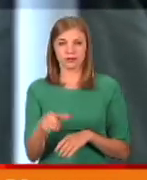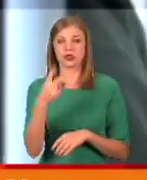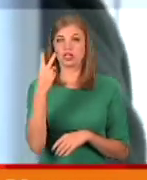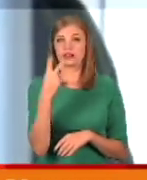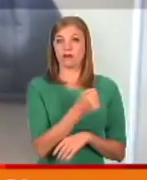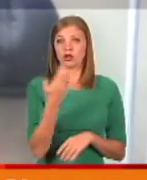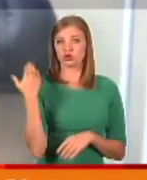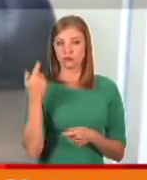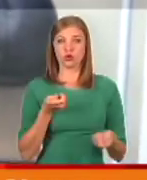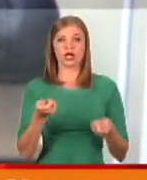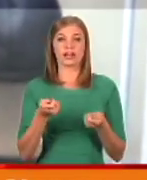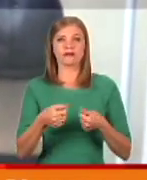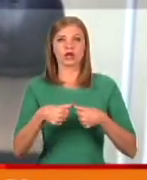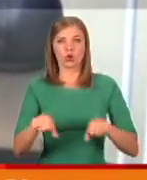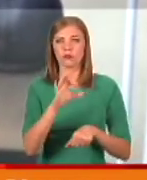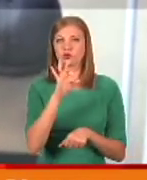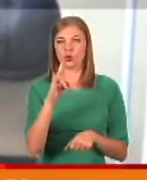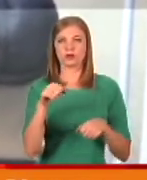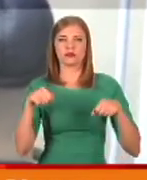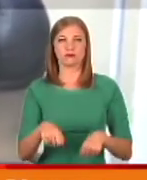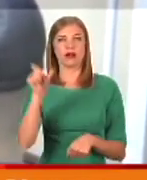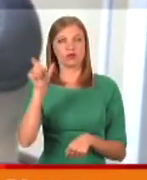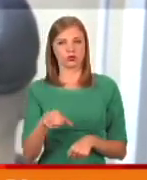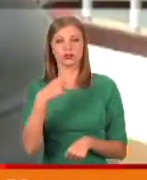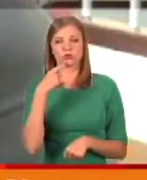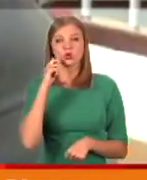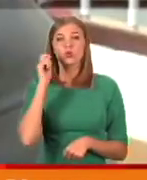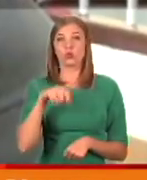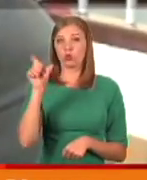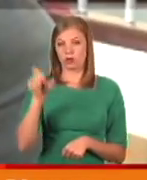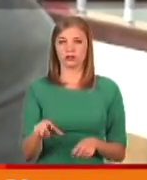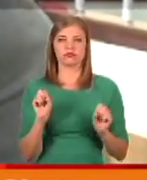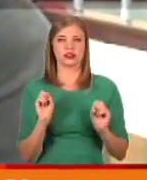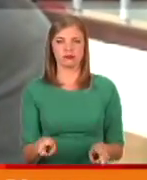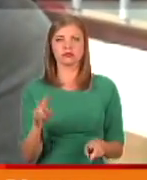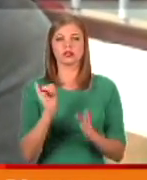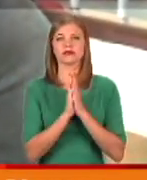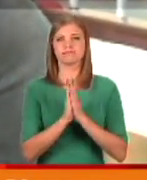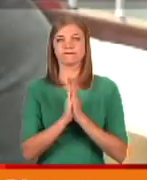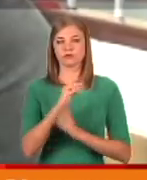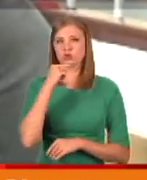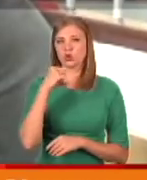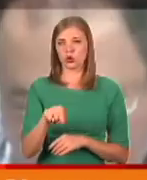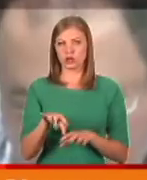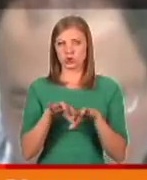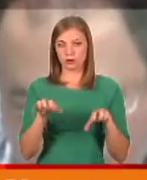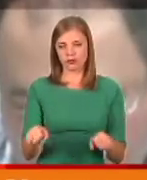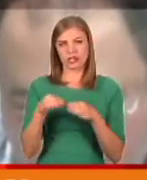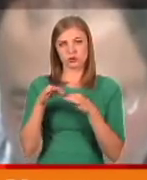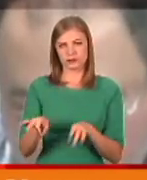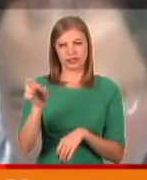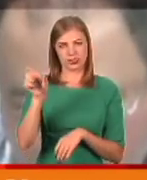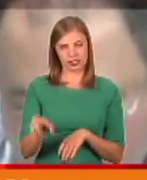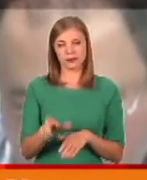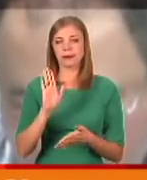Два тижні тому керівники Комітету ООН з прав людини заявили, українець в небезпеці, і закликали російську владу звільнити